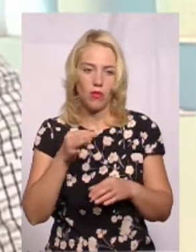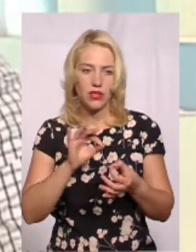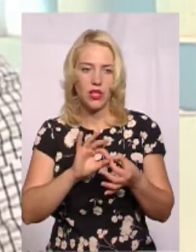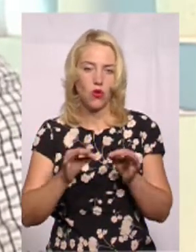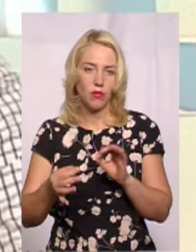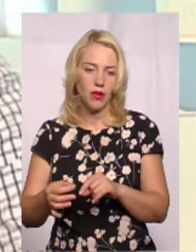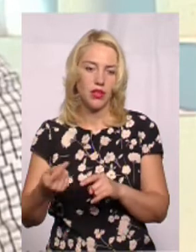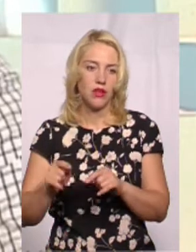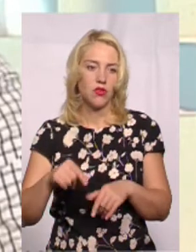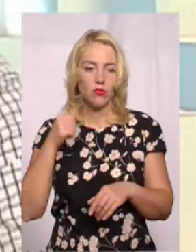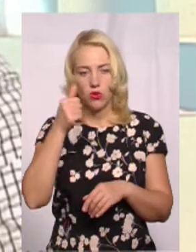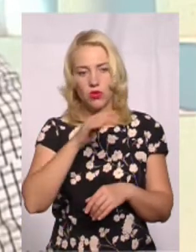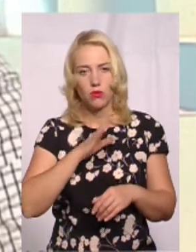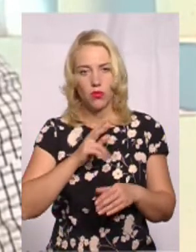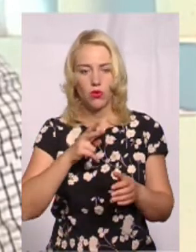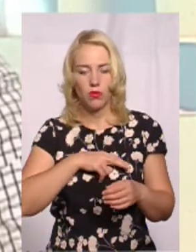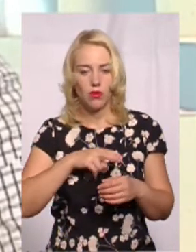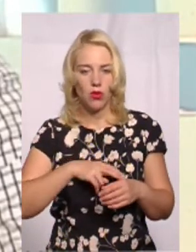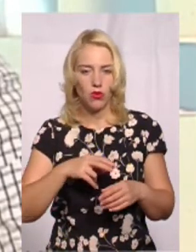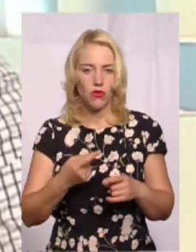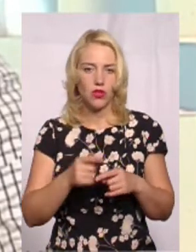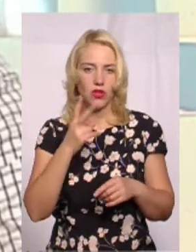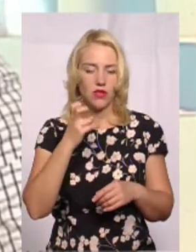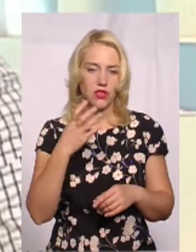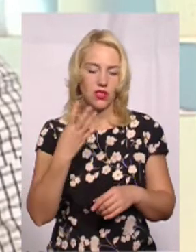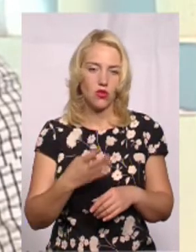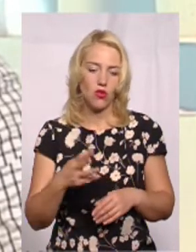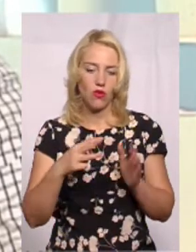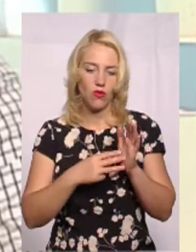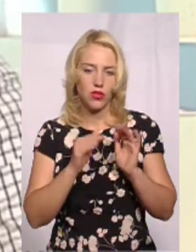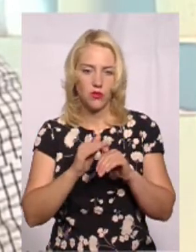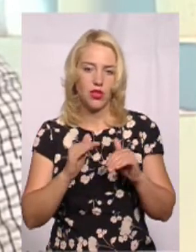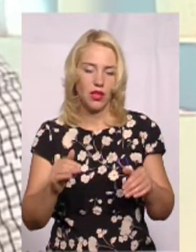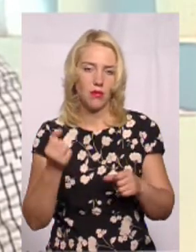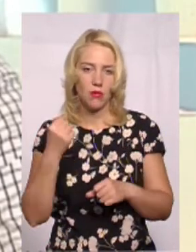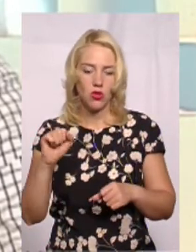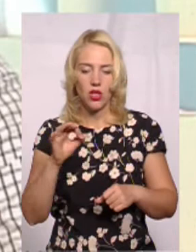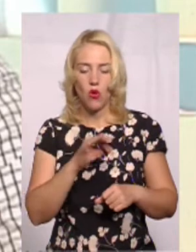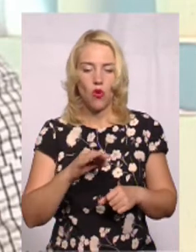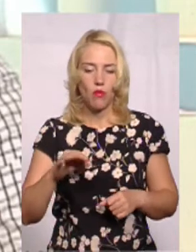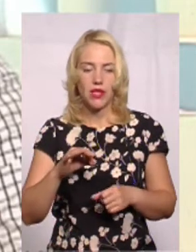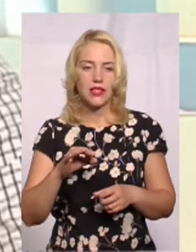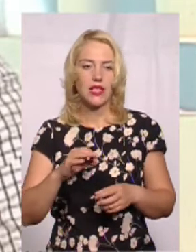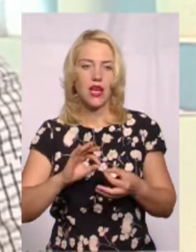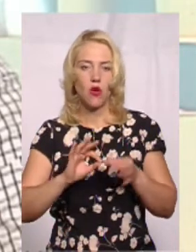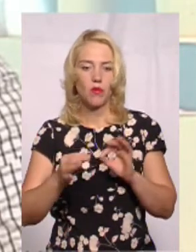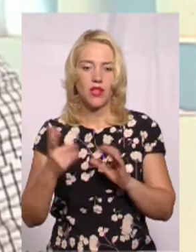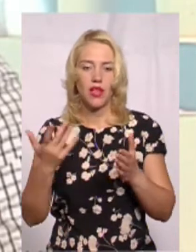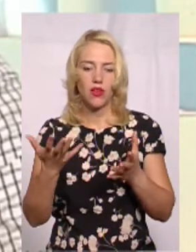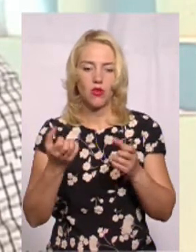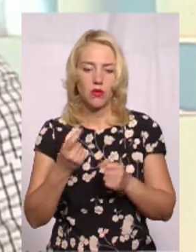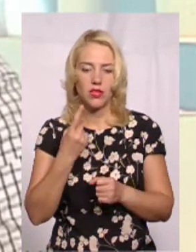було преміювано 248 діток, переможців обласних олімпіад, які отримали за перше